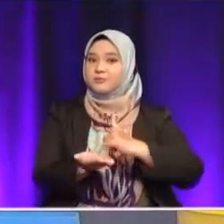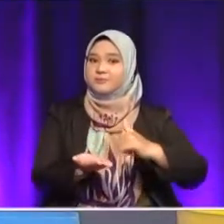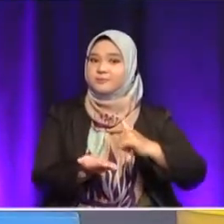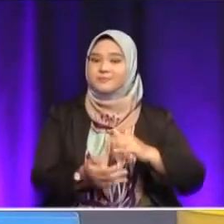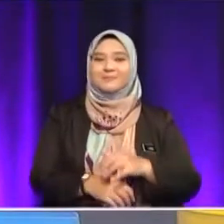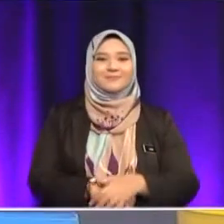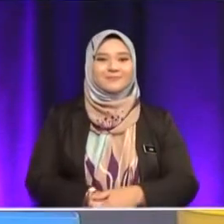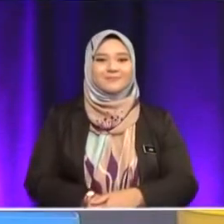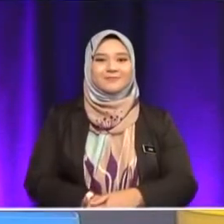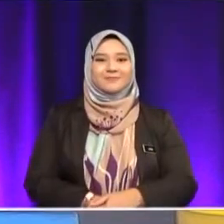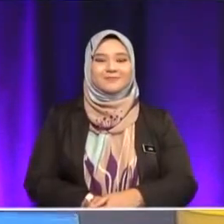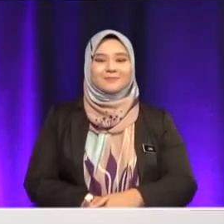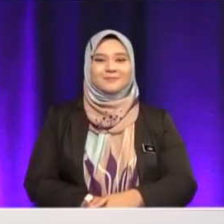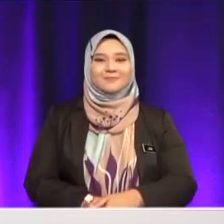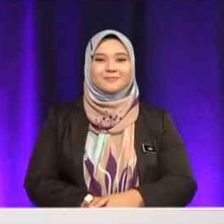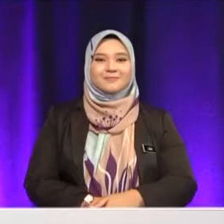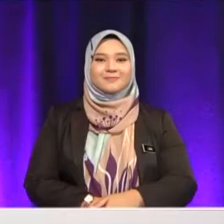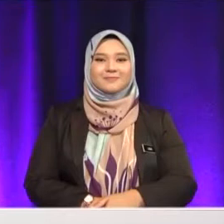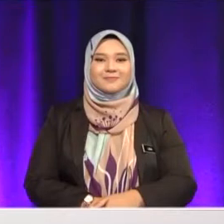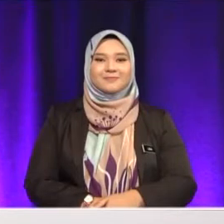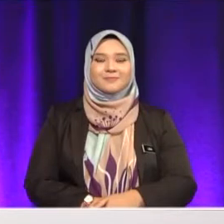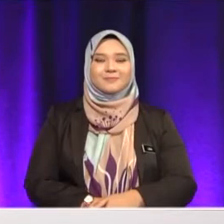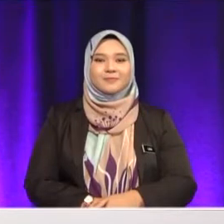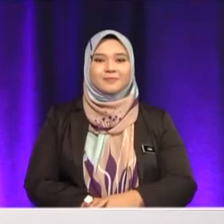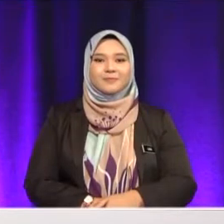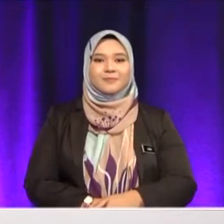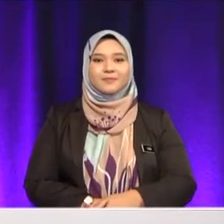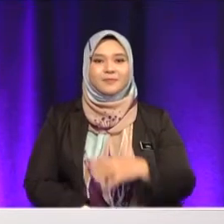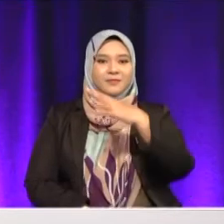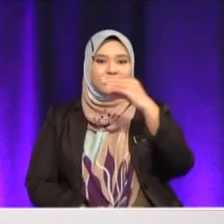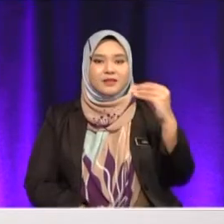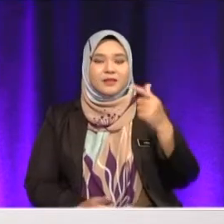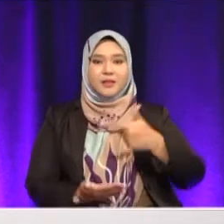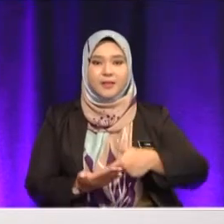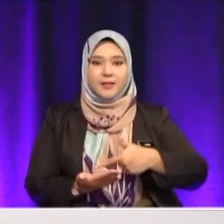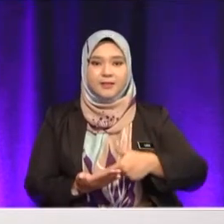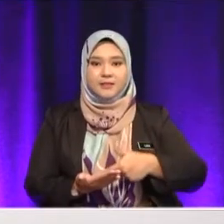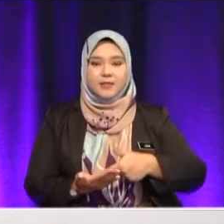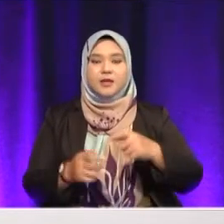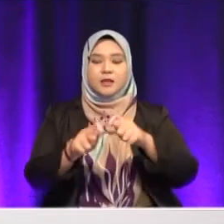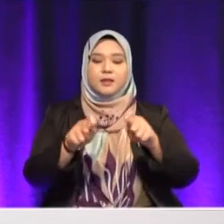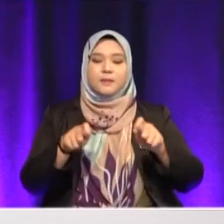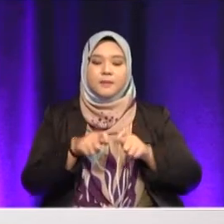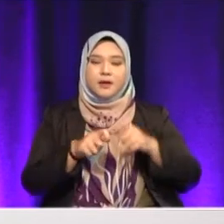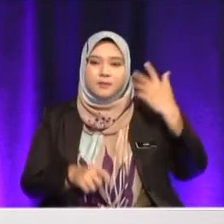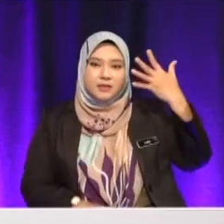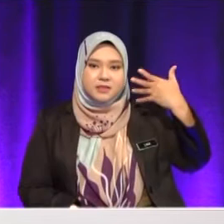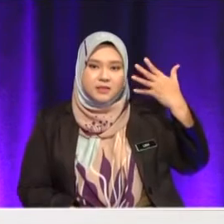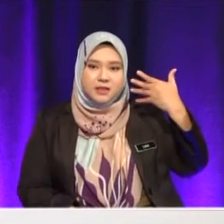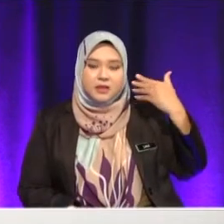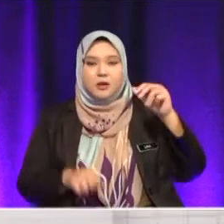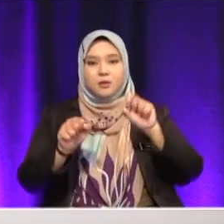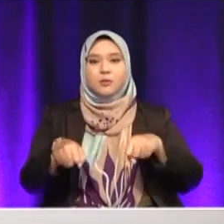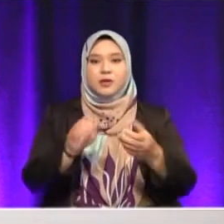para pendapat saya tapak ini perlu dikekang semangat pedoman dan pengajaran kemajuan yang akan datang supaya